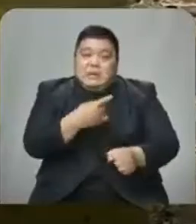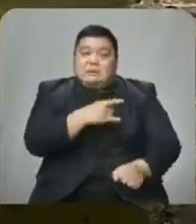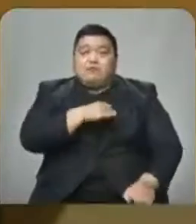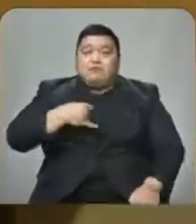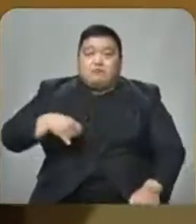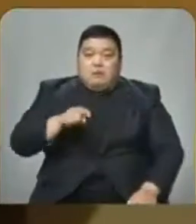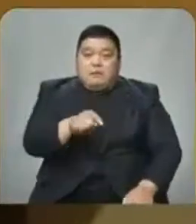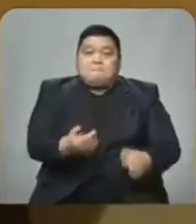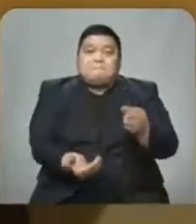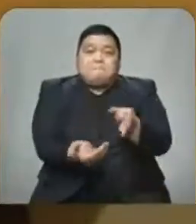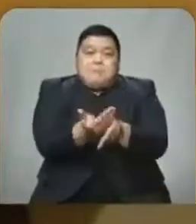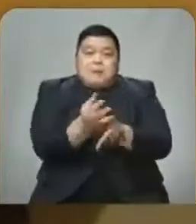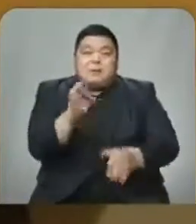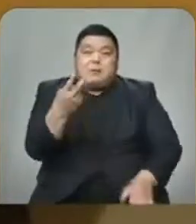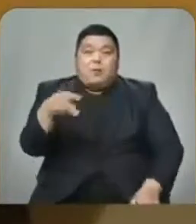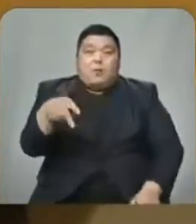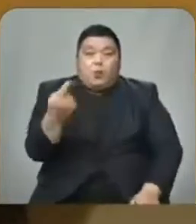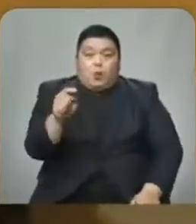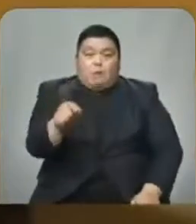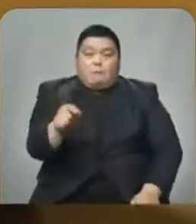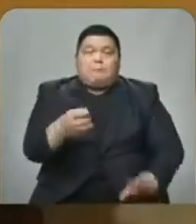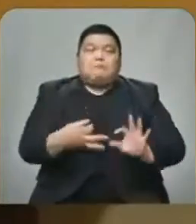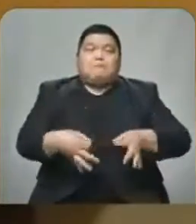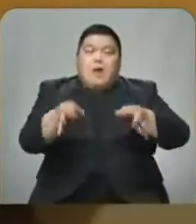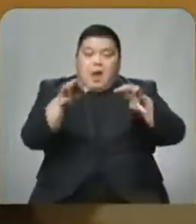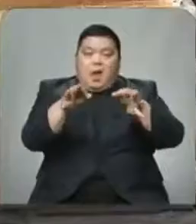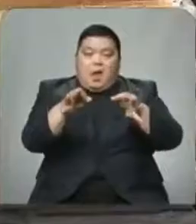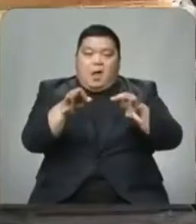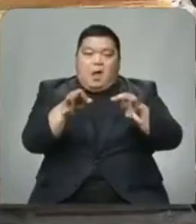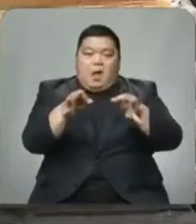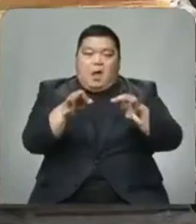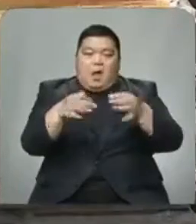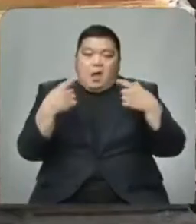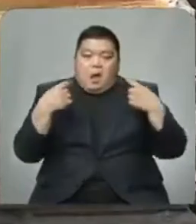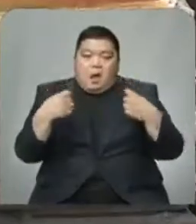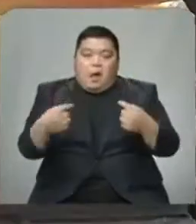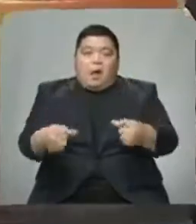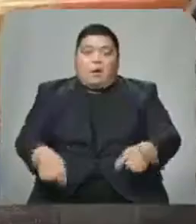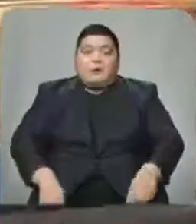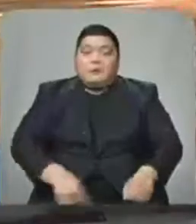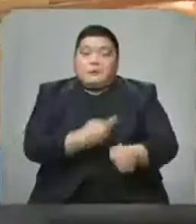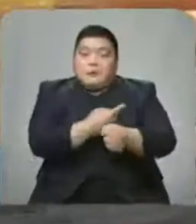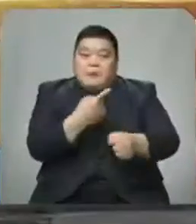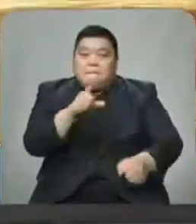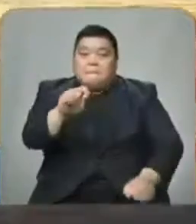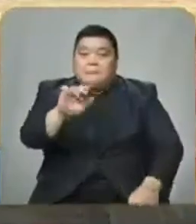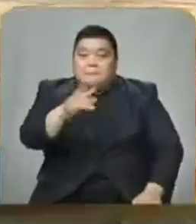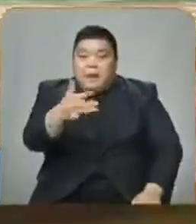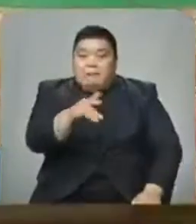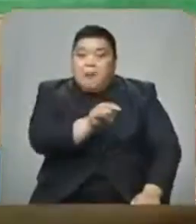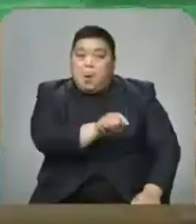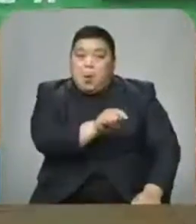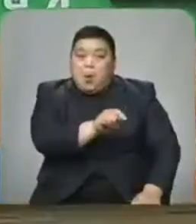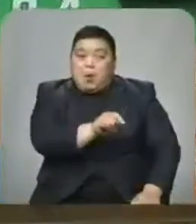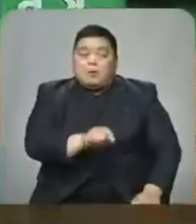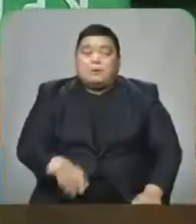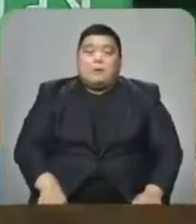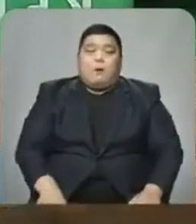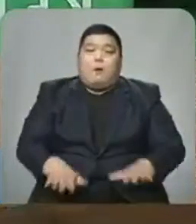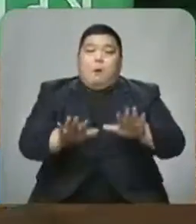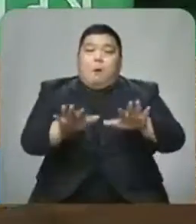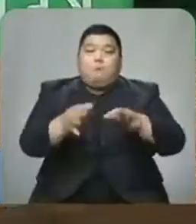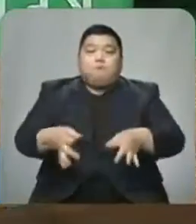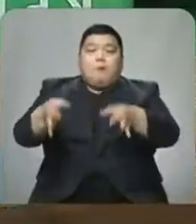발생한 중국발 요소 파동의 여파가 여전합니다. 지난해 1,800원 하던 20kg짜리 요소 한 포의